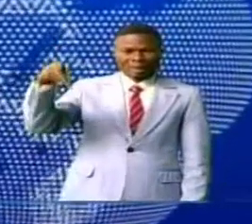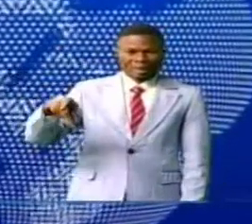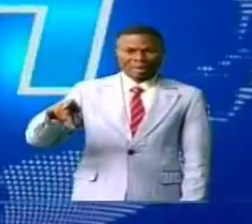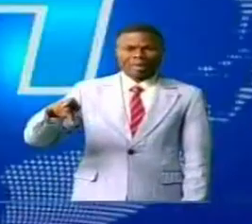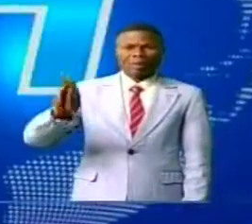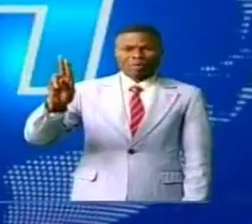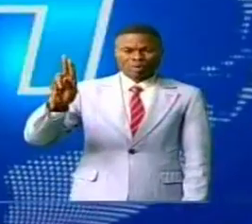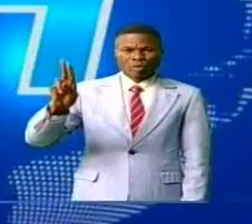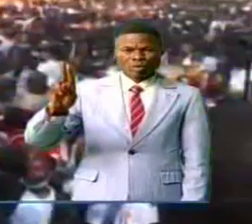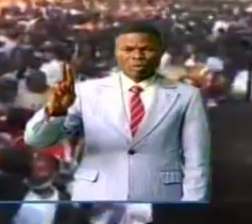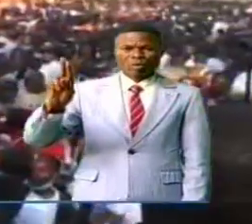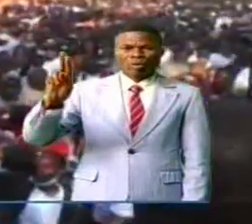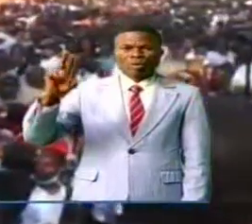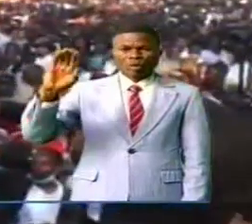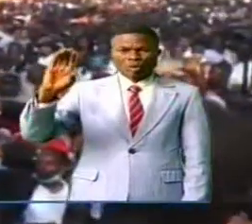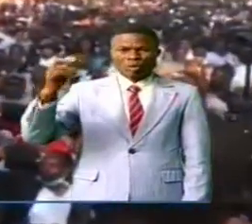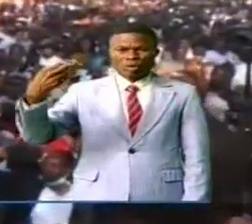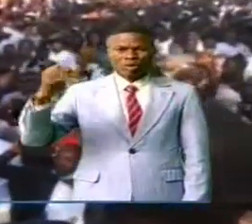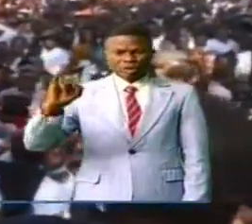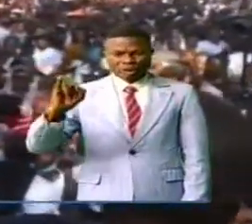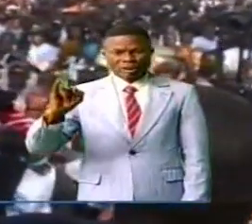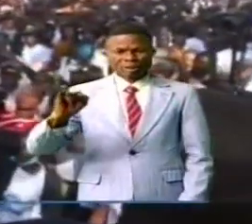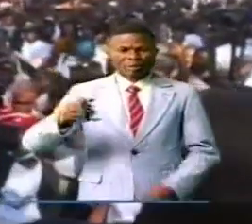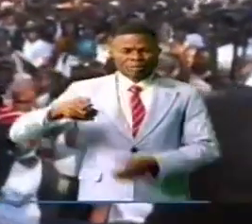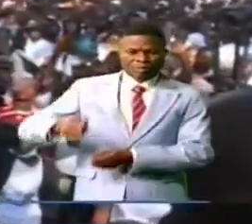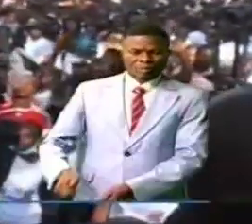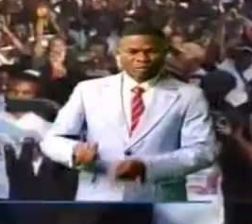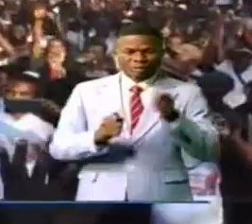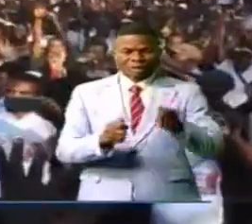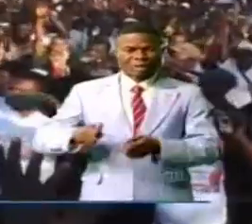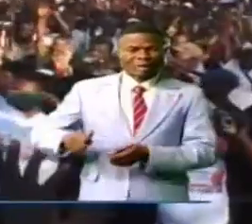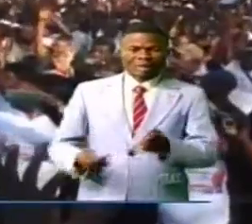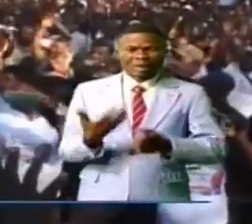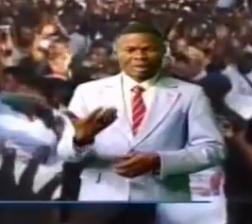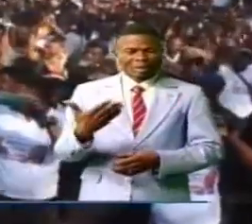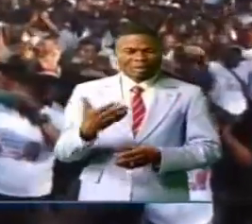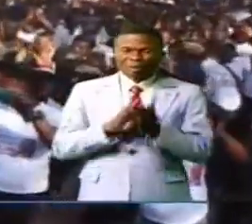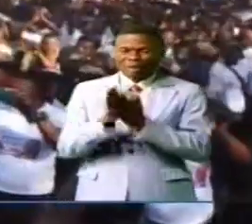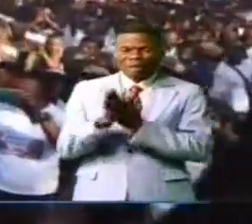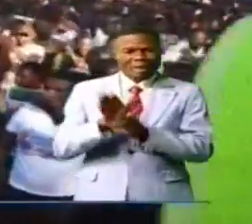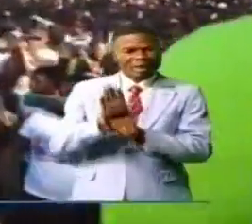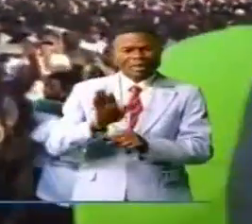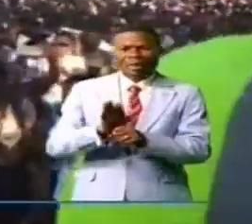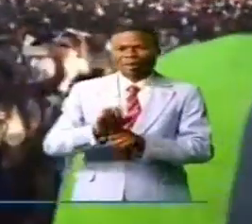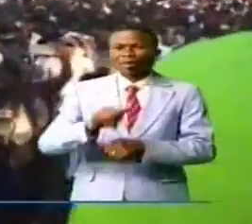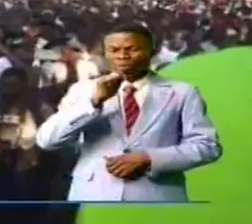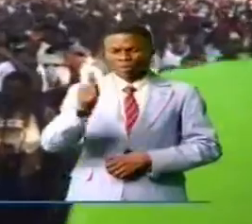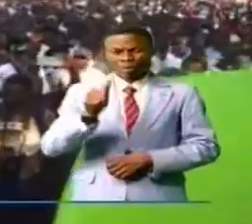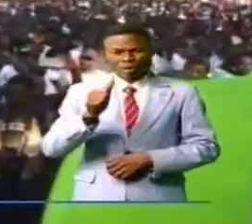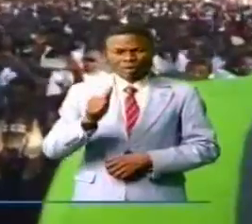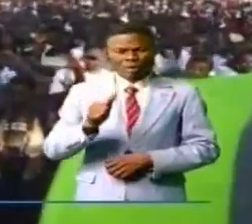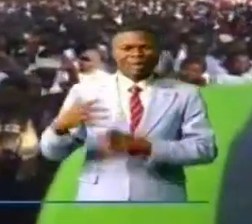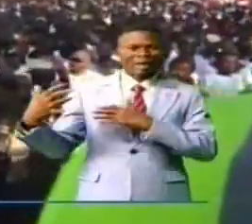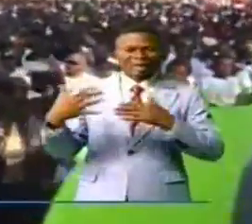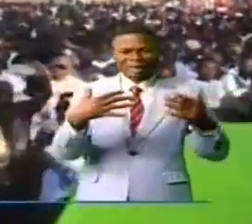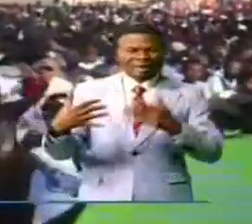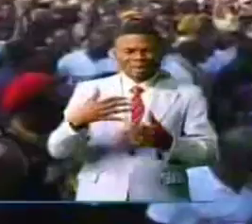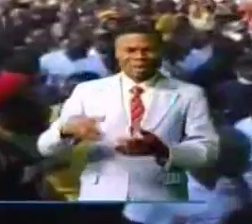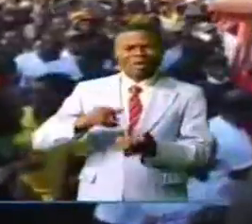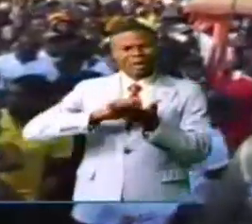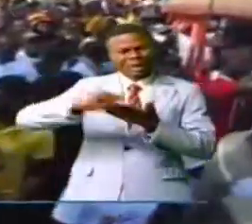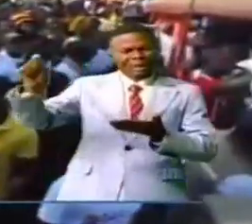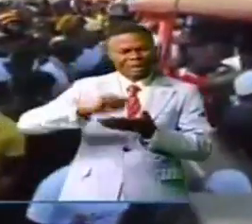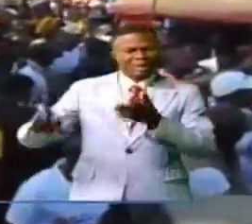dans le Haut-Katanga. Reportage. Le creuseur artisanal n'avait aucune considération et subissait plusieurs déguerpissements dans les